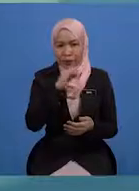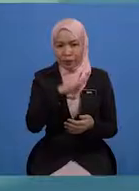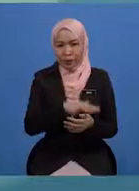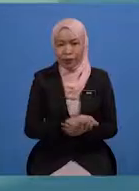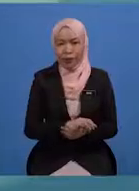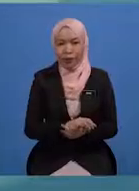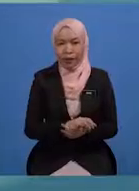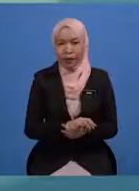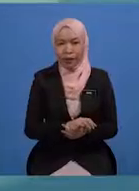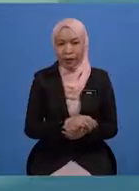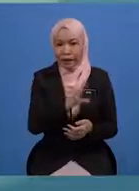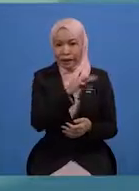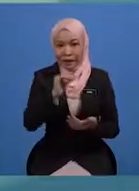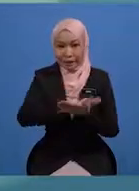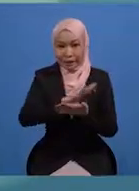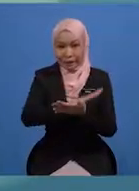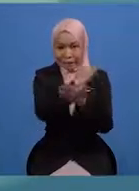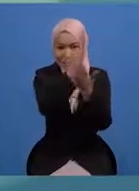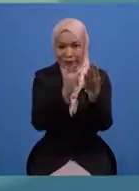ialah kertas lukisan.